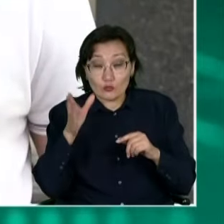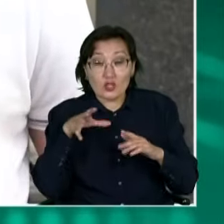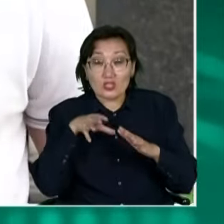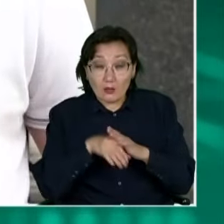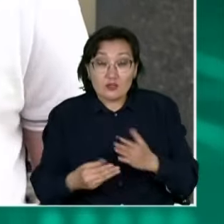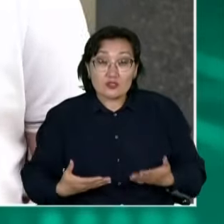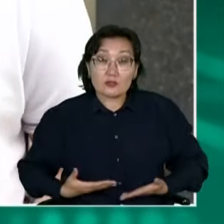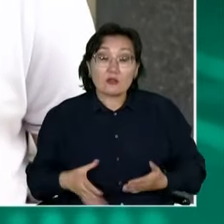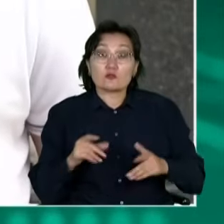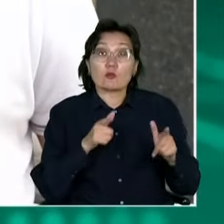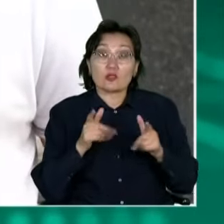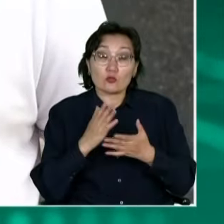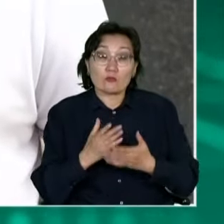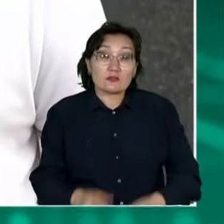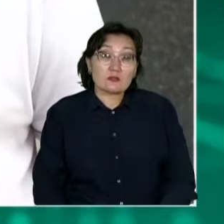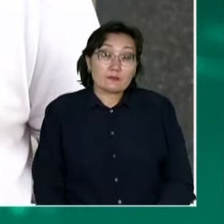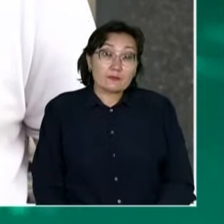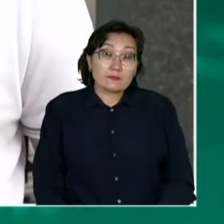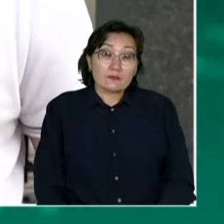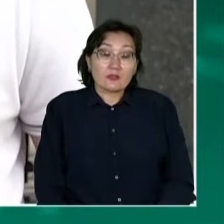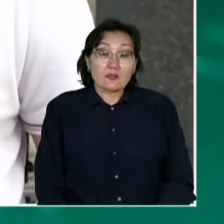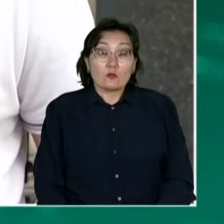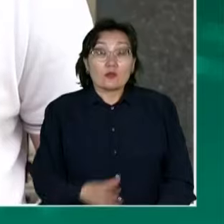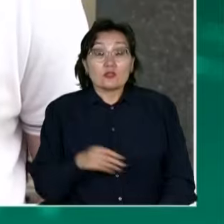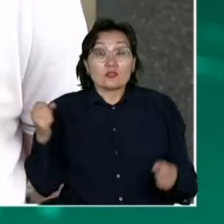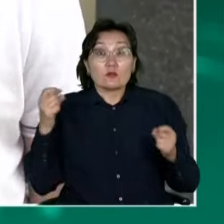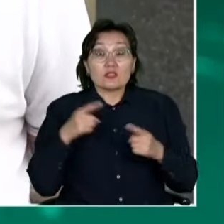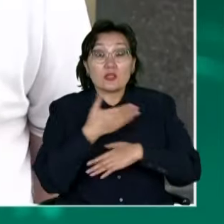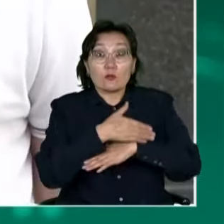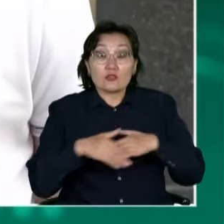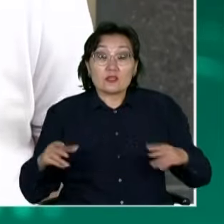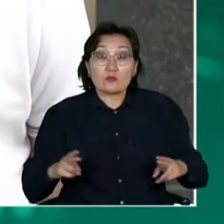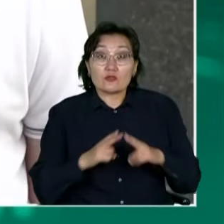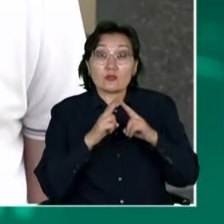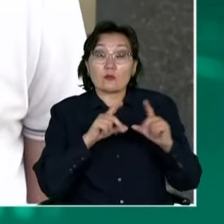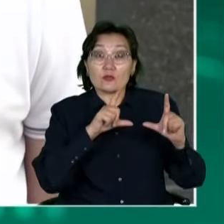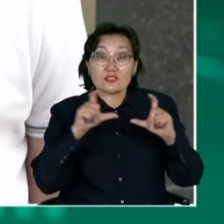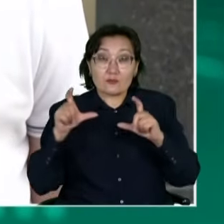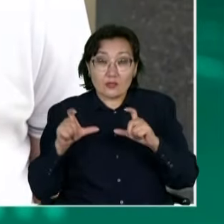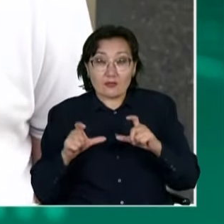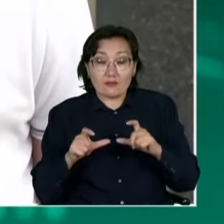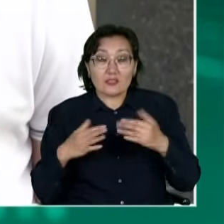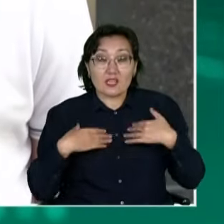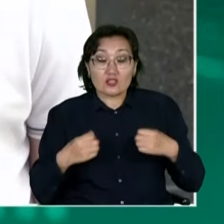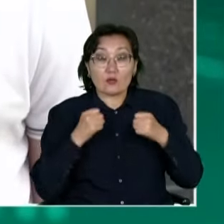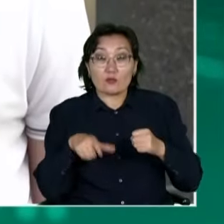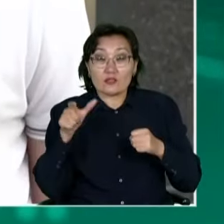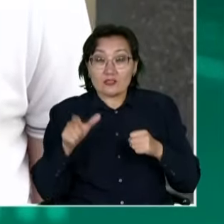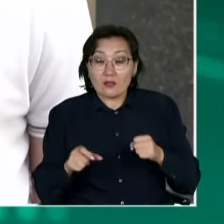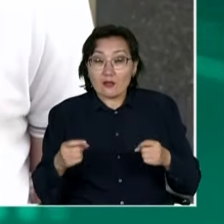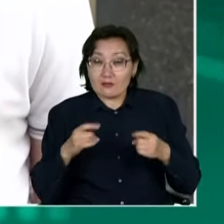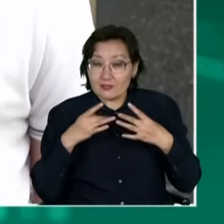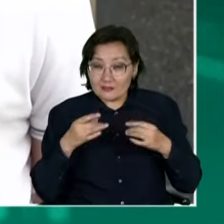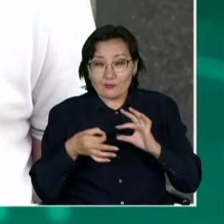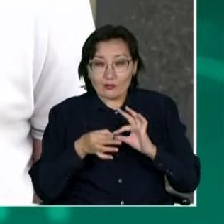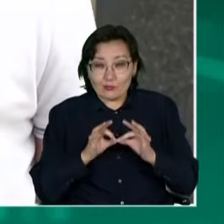есть там все уже подготовлено. Нам стало известно, что на улицах Парижа вывесили фотографии наших спортсменов. Можете рассказать об этом